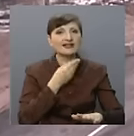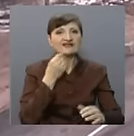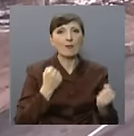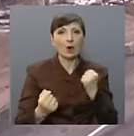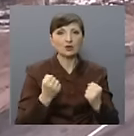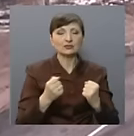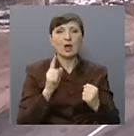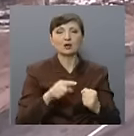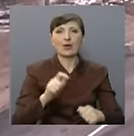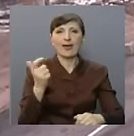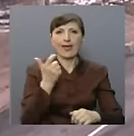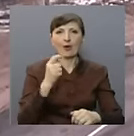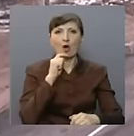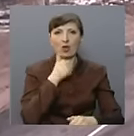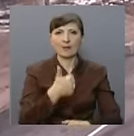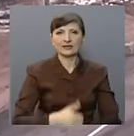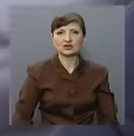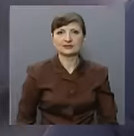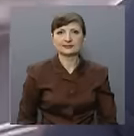прочным, но и экономичным.